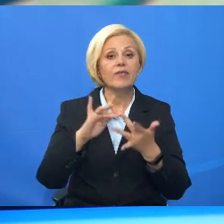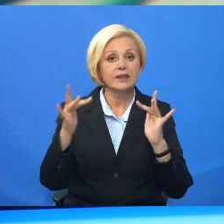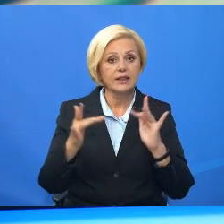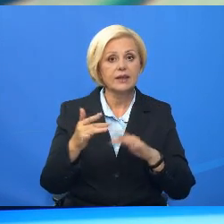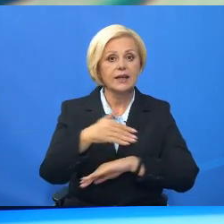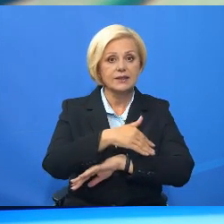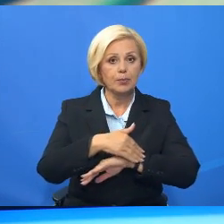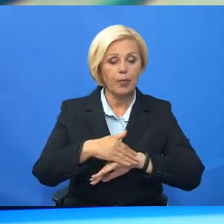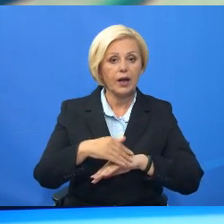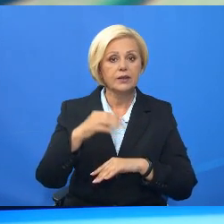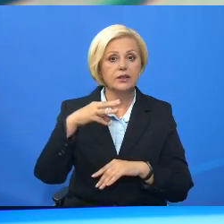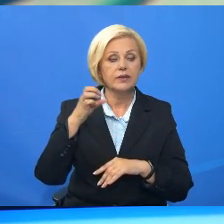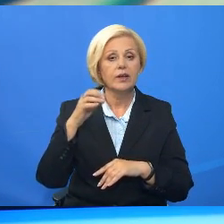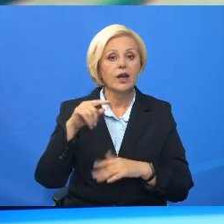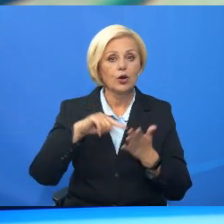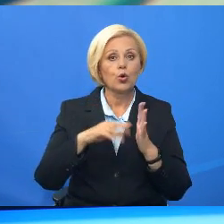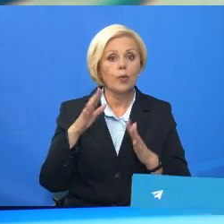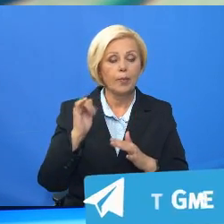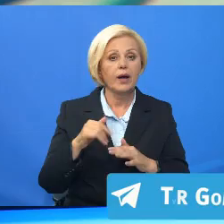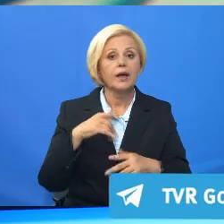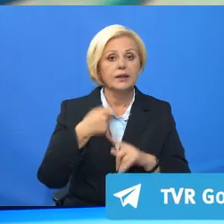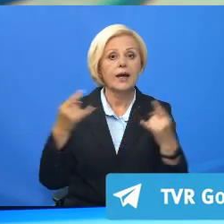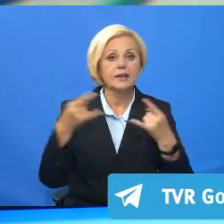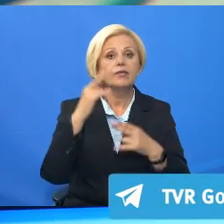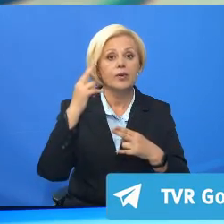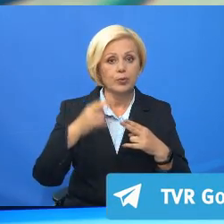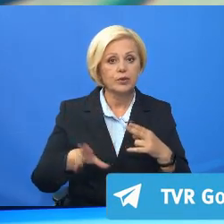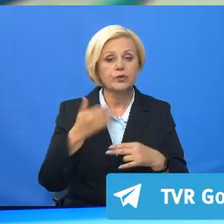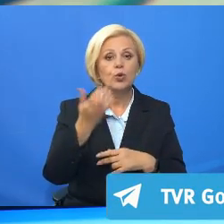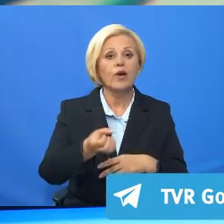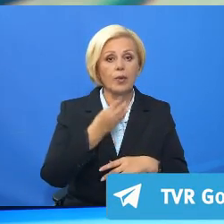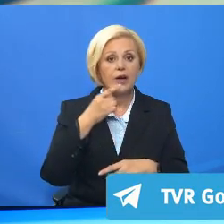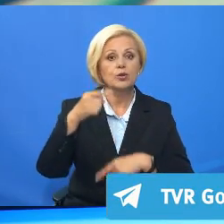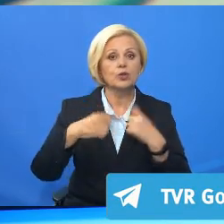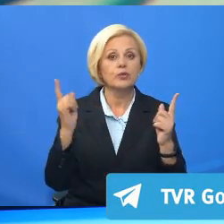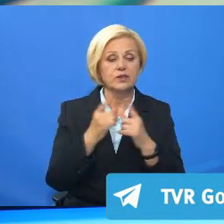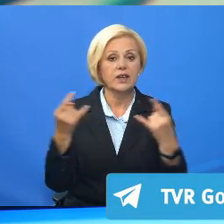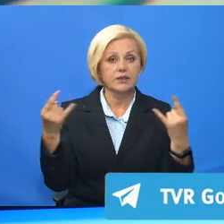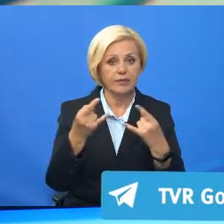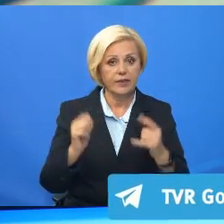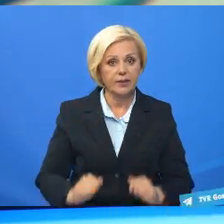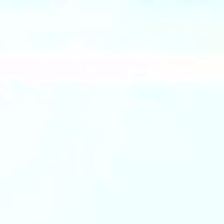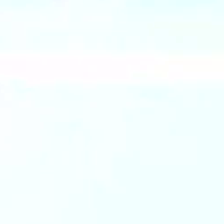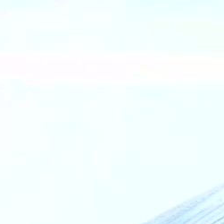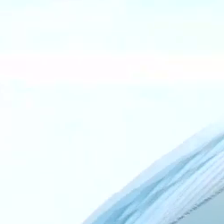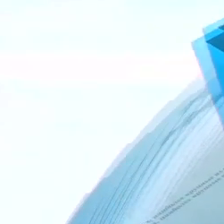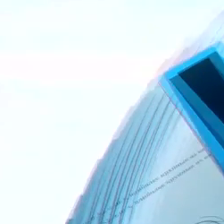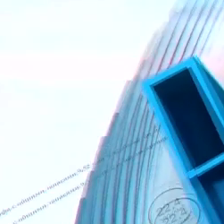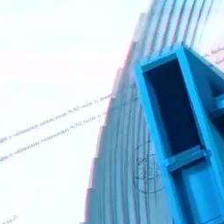па адрасе tvrgomel.by. На гэтым выпуск завершаны. Усяго добрага і да сустрэчы ў эфіры.